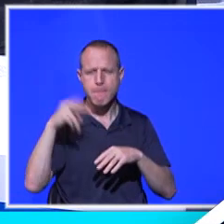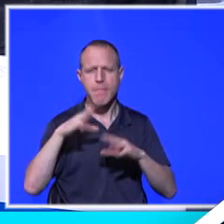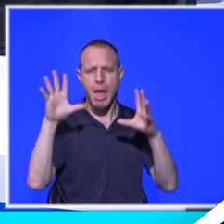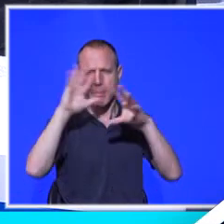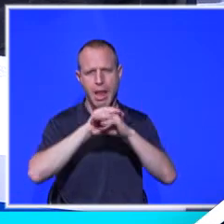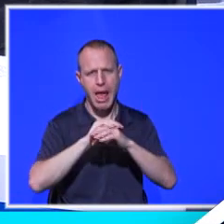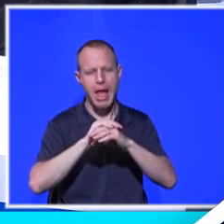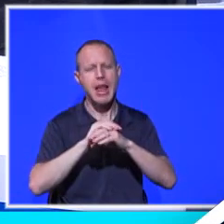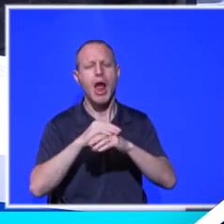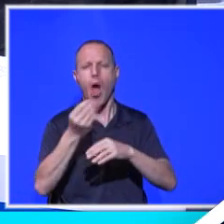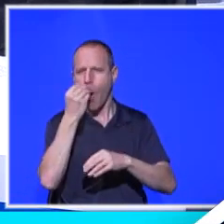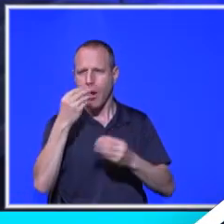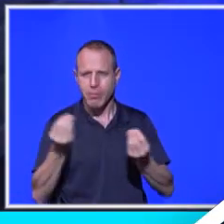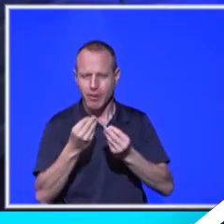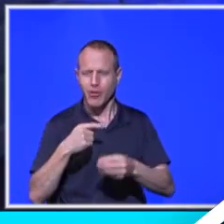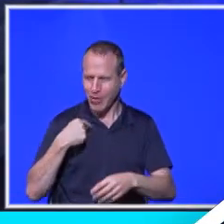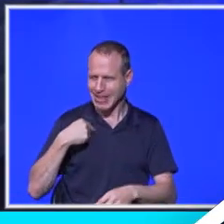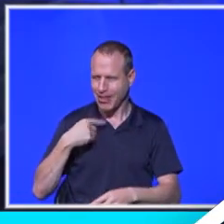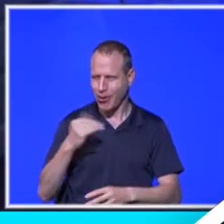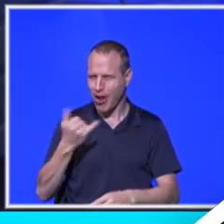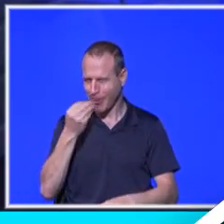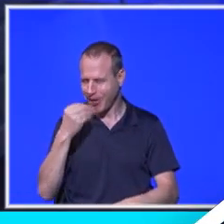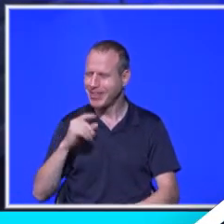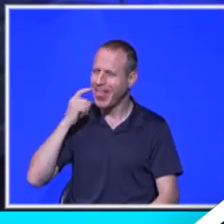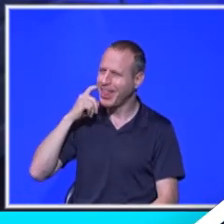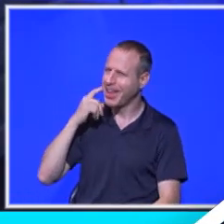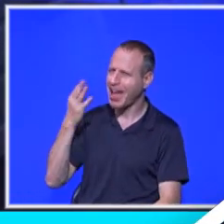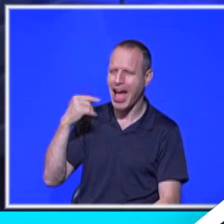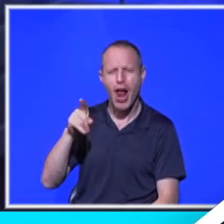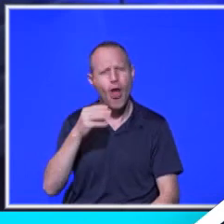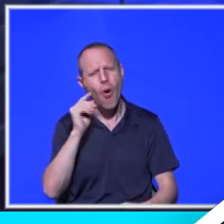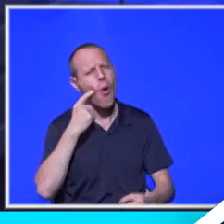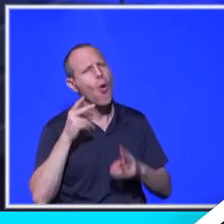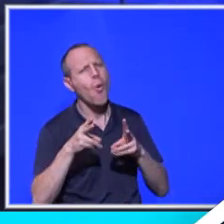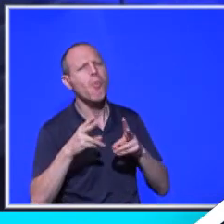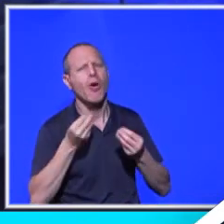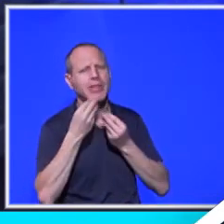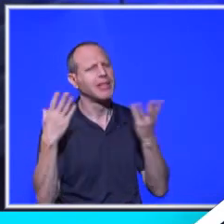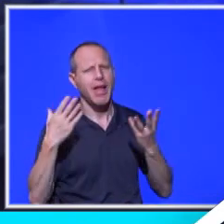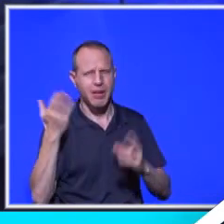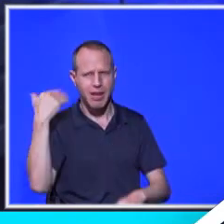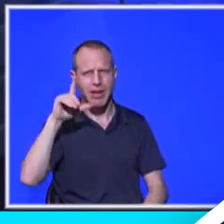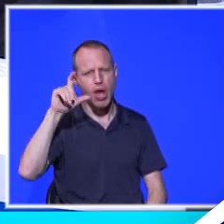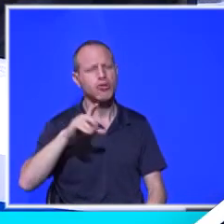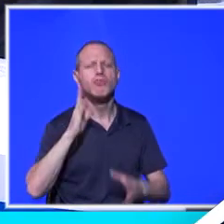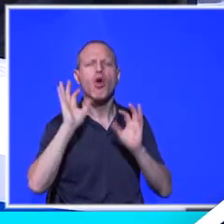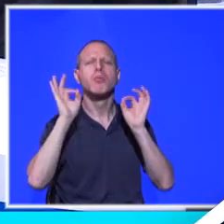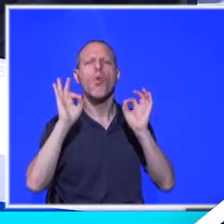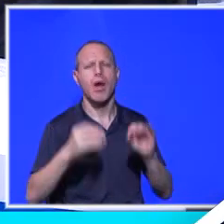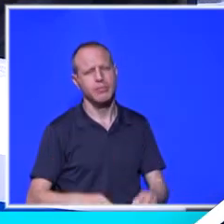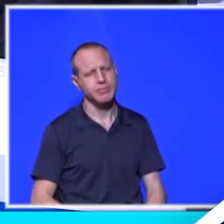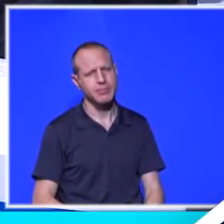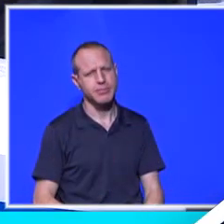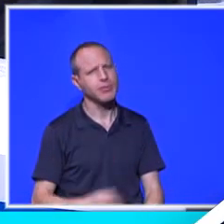הזמן אוכלים. זה חשוב. והיה לו הומור נהדר, ואת יודעת, כן, היה איש מאוד מיוחד. אני